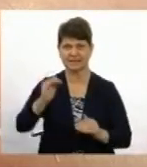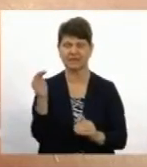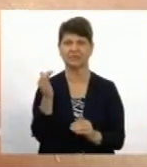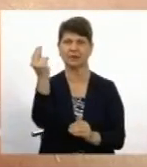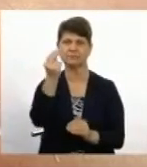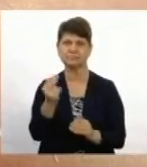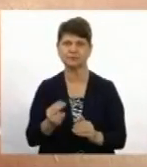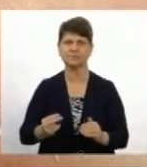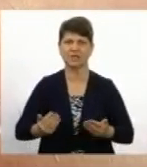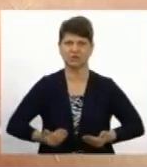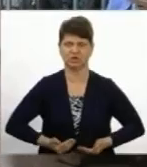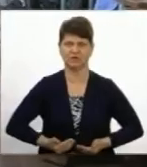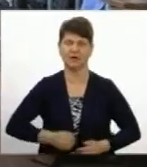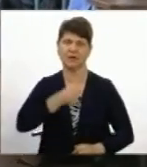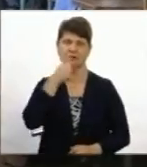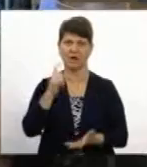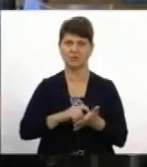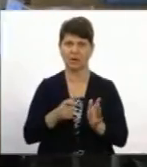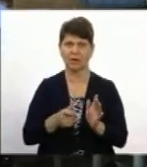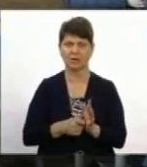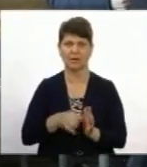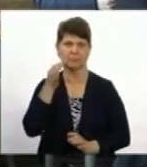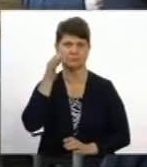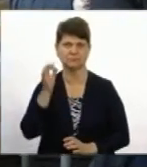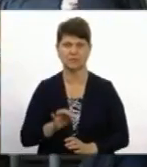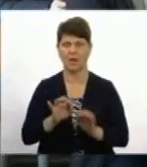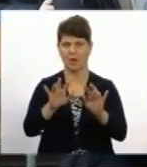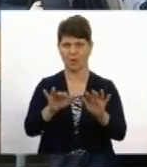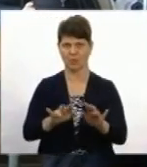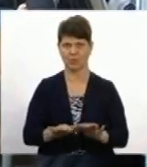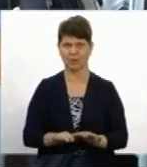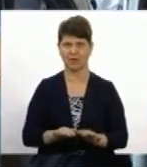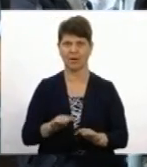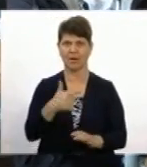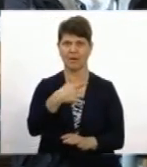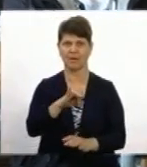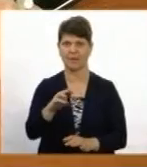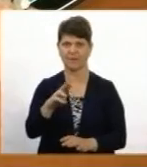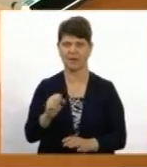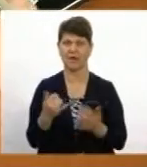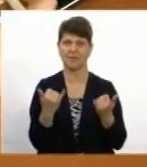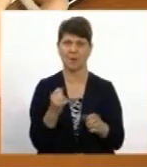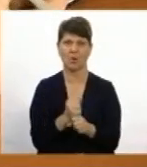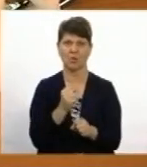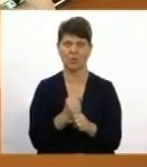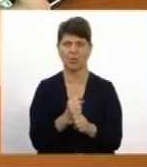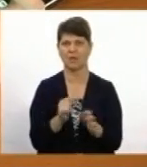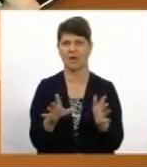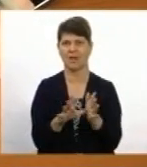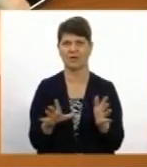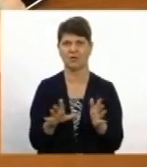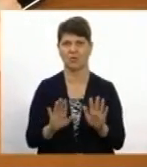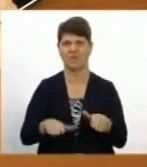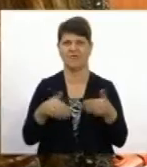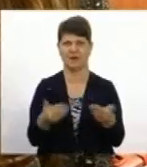живих картин. У старших класах школи опанувала і комп'ютерну графіку. Відтепер її роботи у електронному